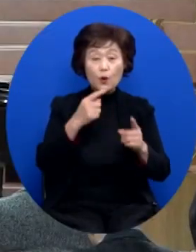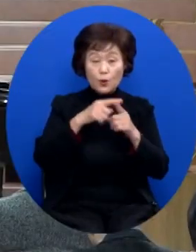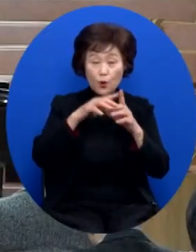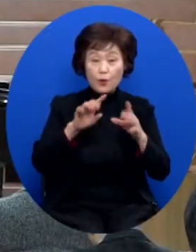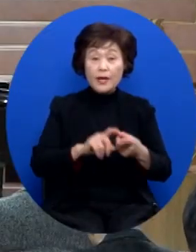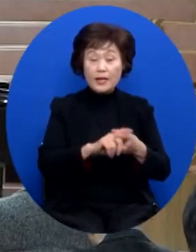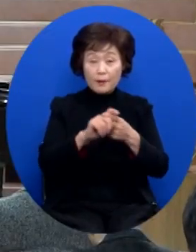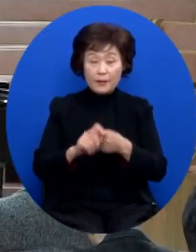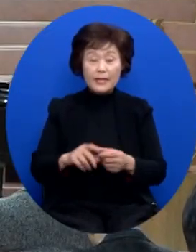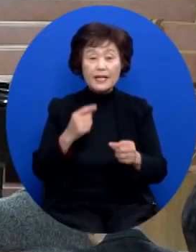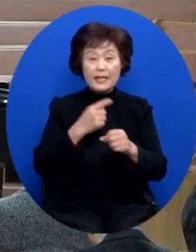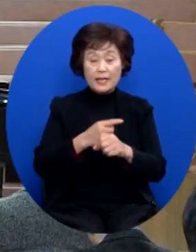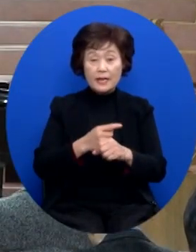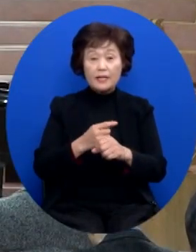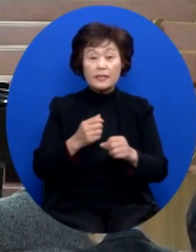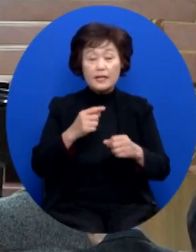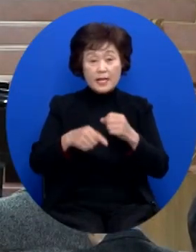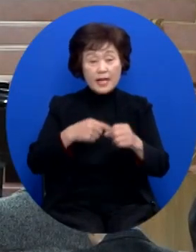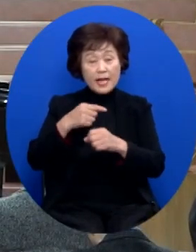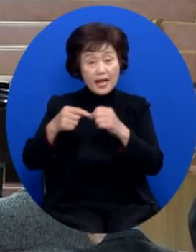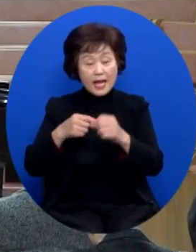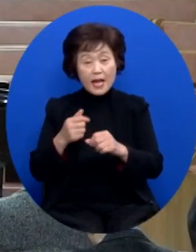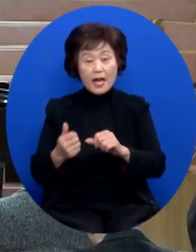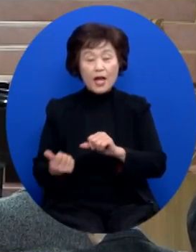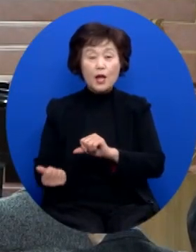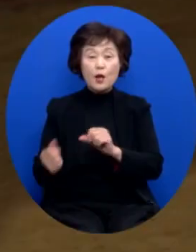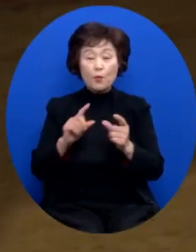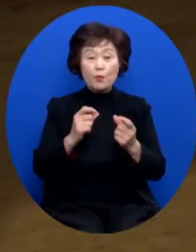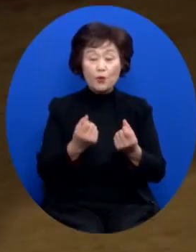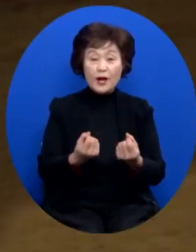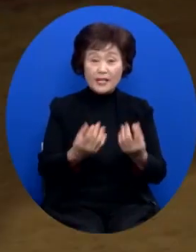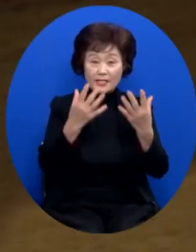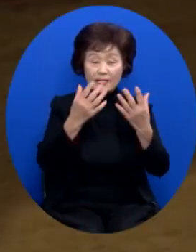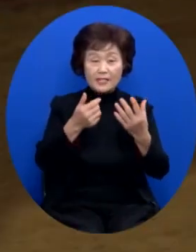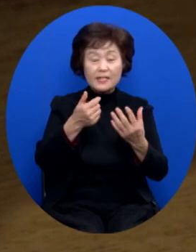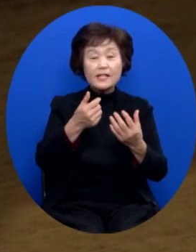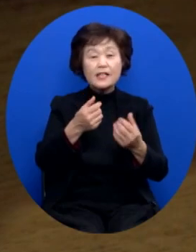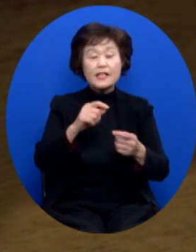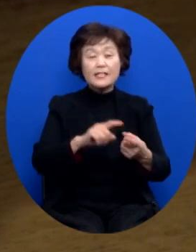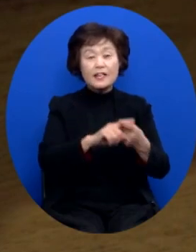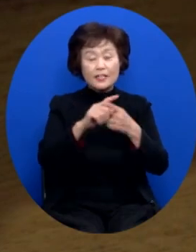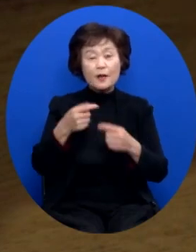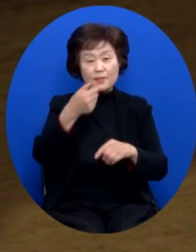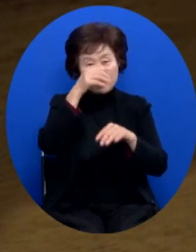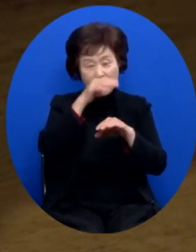매년 부활절 연합예배와 부흥회 등을 열며 지역의 복음화에 힘쓰고 있습니다.